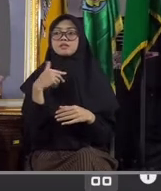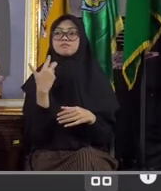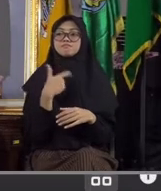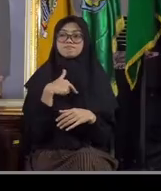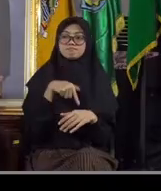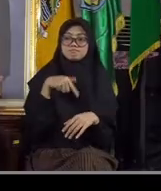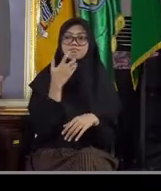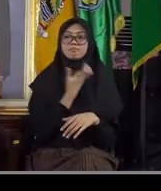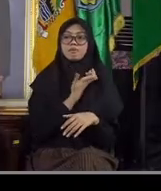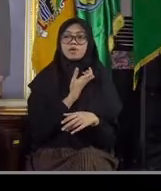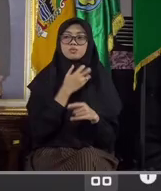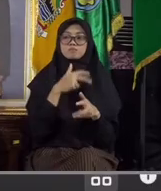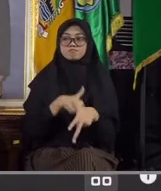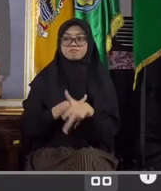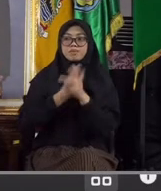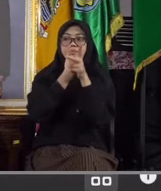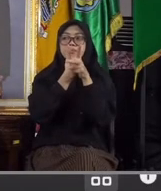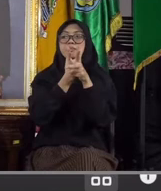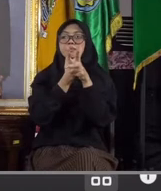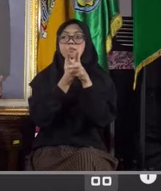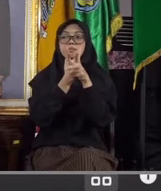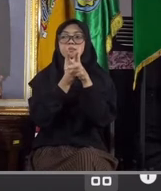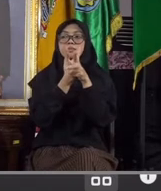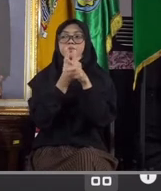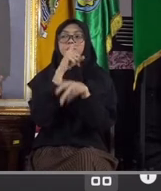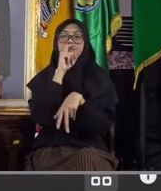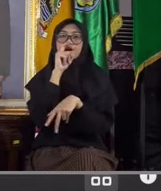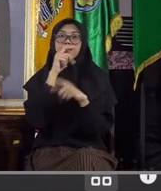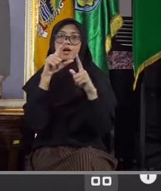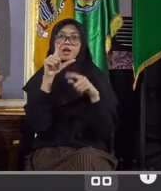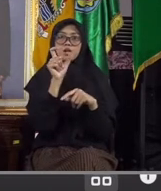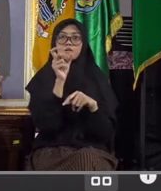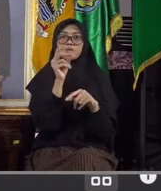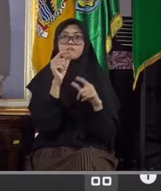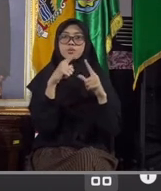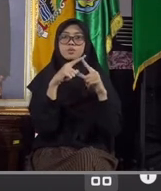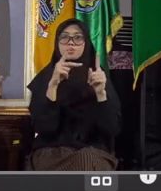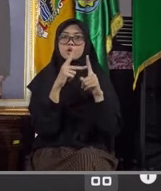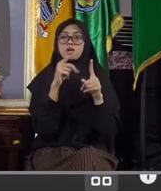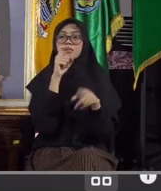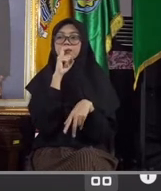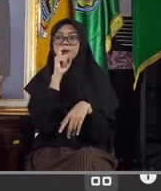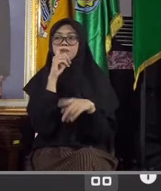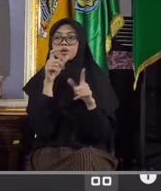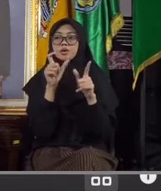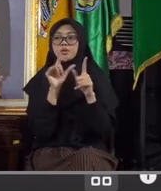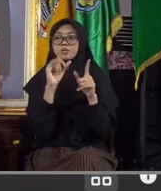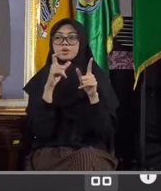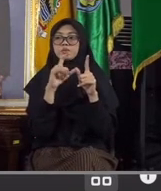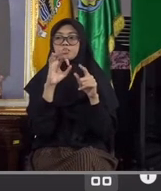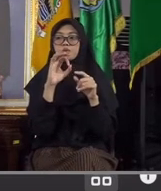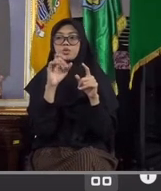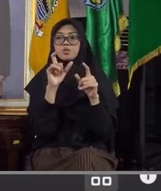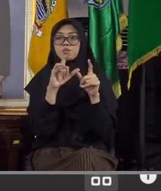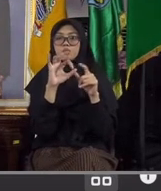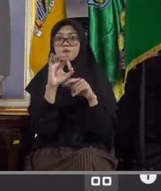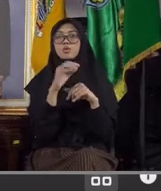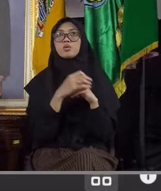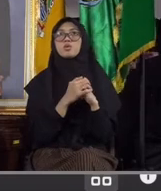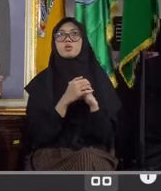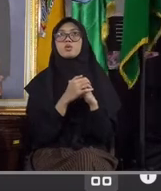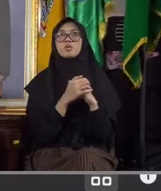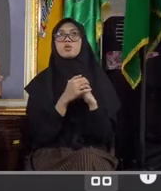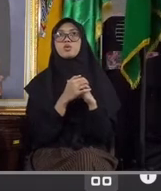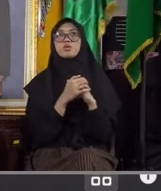conference. Nah ini sudah terhubung dengan Bapak Lurah. Bapak Lurah kita, Bapak Wiwoho Budi Hartono SHMM. Pak